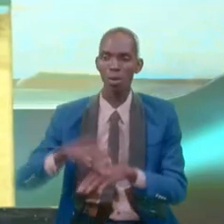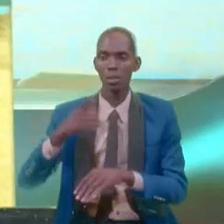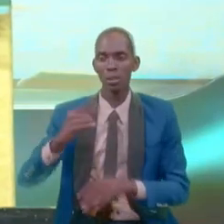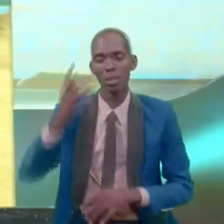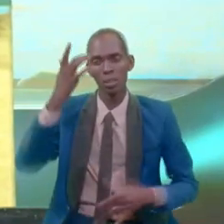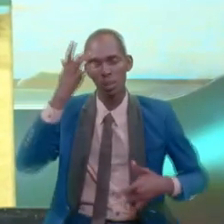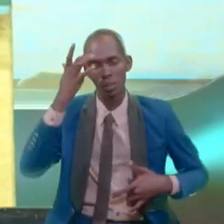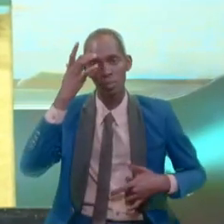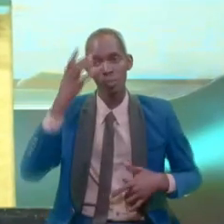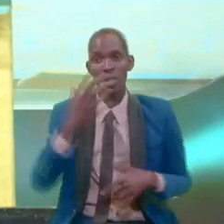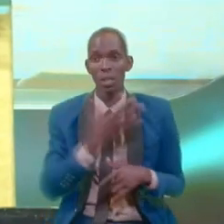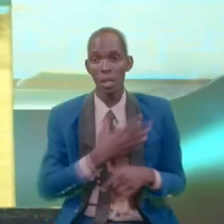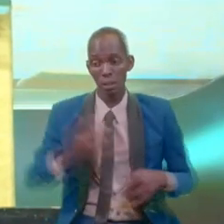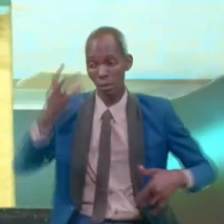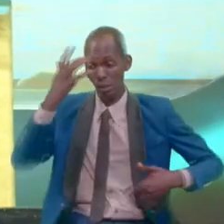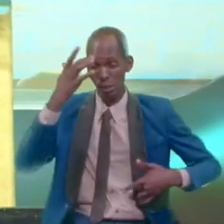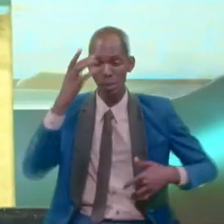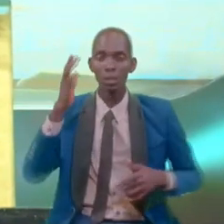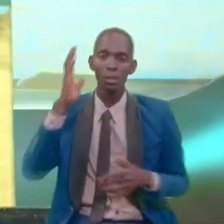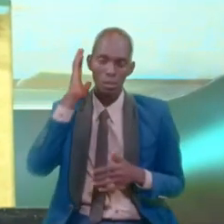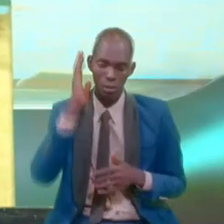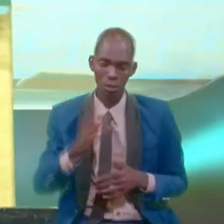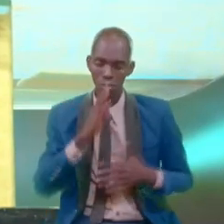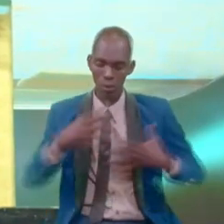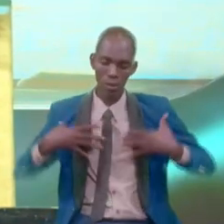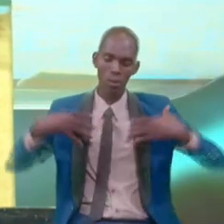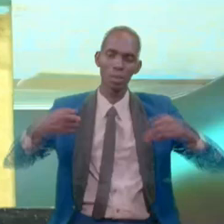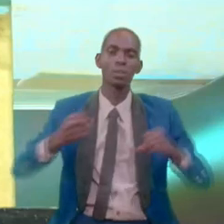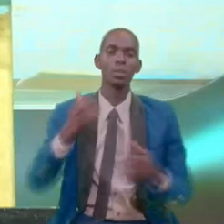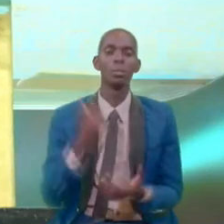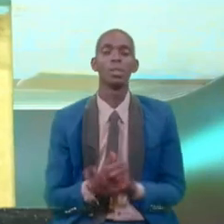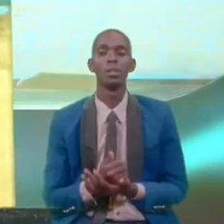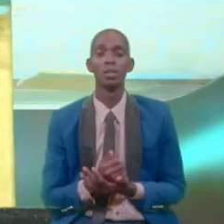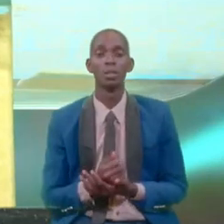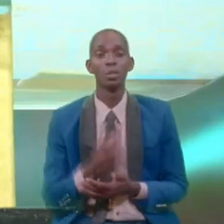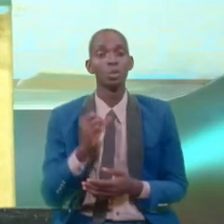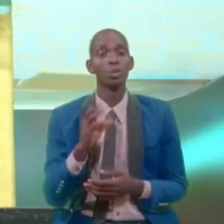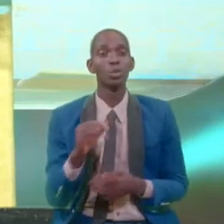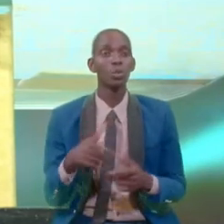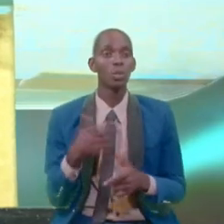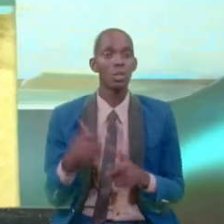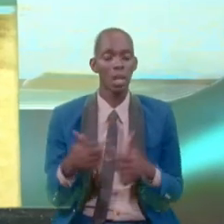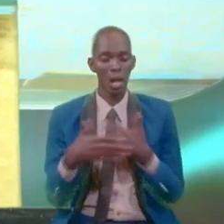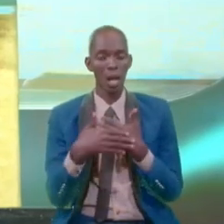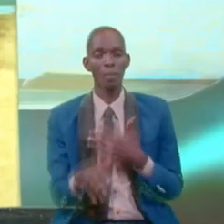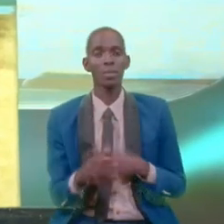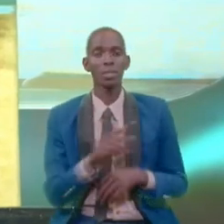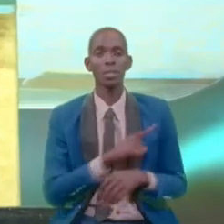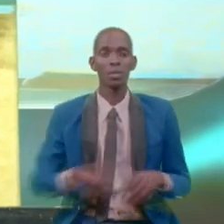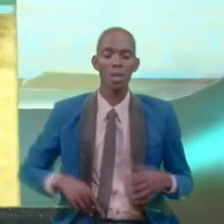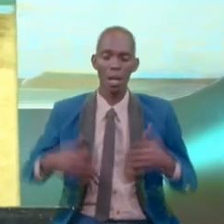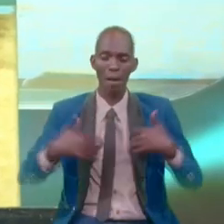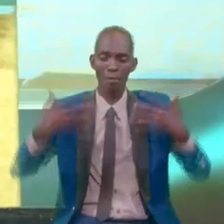aux malades, et les malades seront guéris. Le Seigneur, après